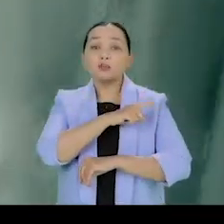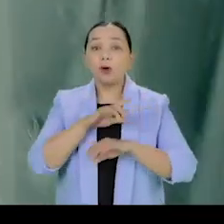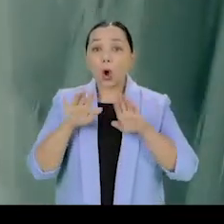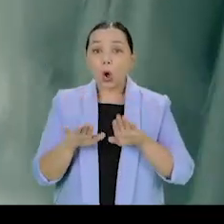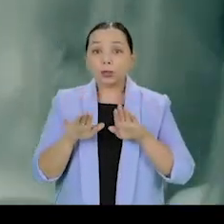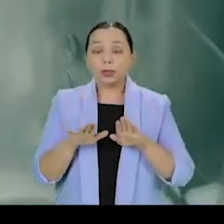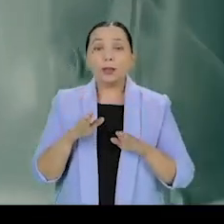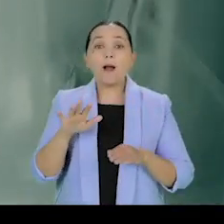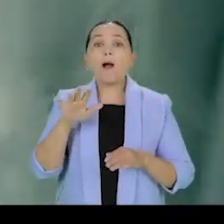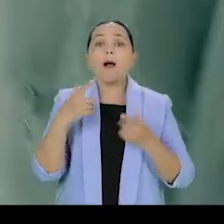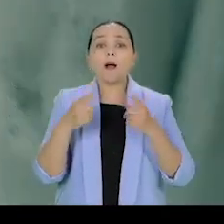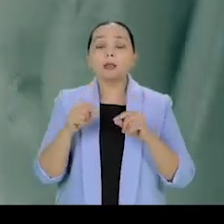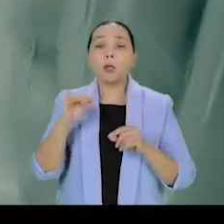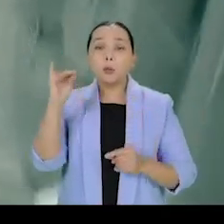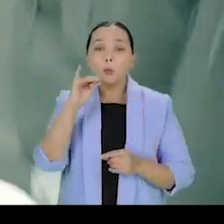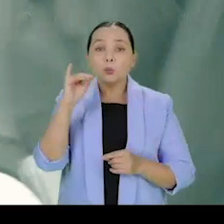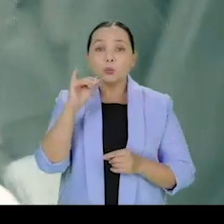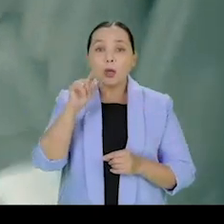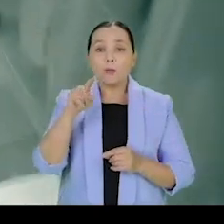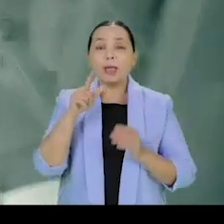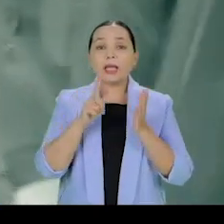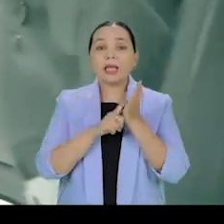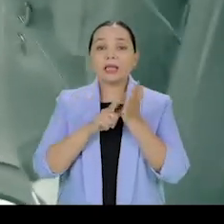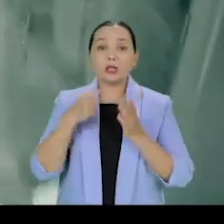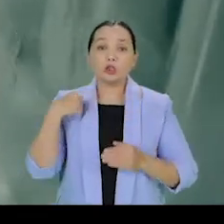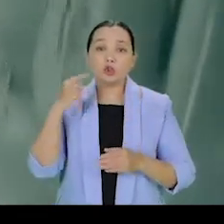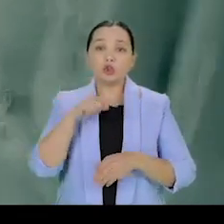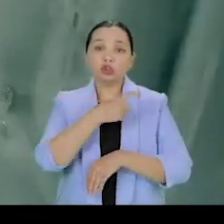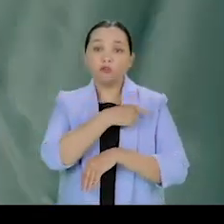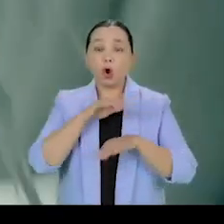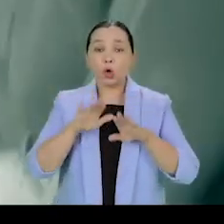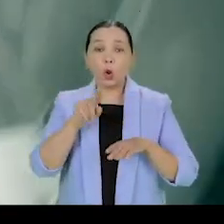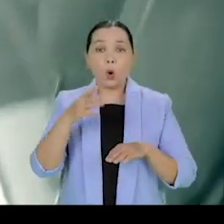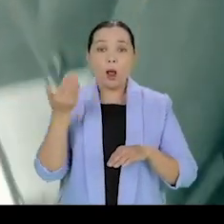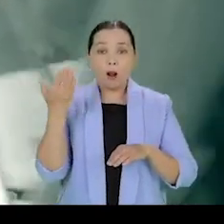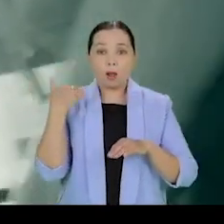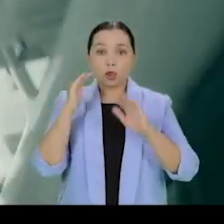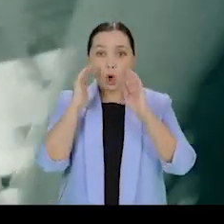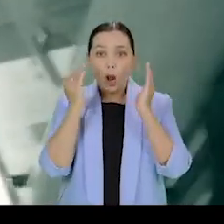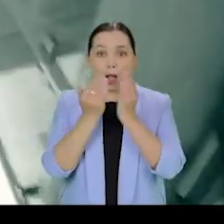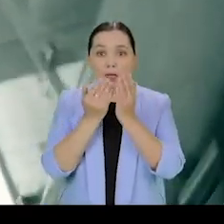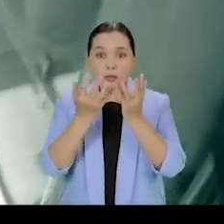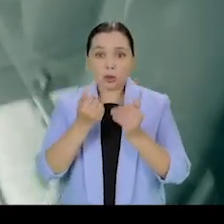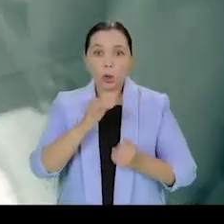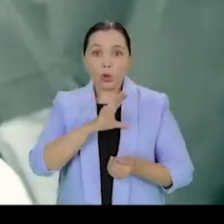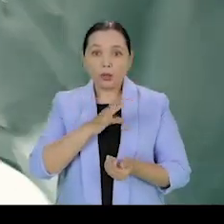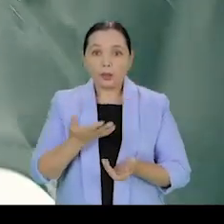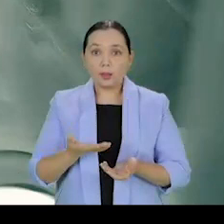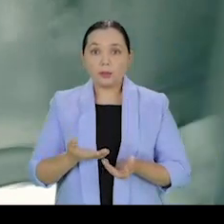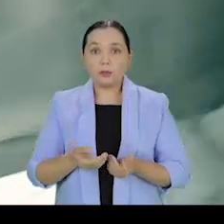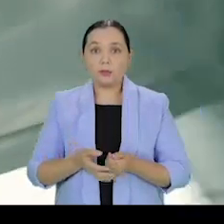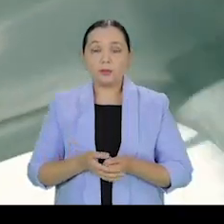Shifoxonaga. Qayerdagi? Yunusoboddagi 7-chi shifoxonaga. Yer allaqachon karantinga olingan.